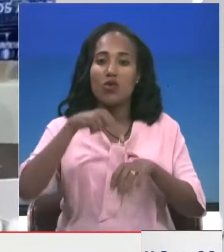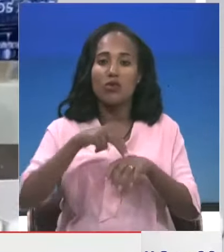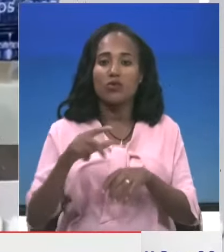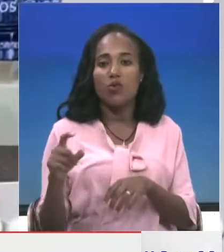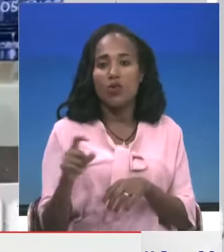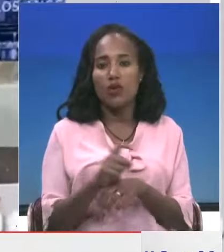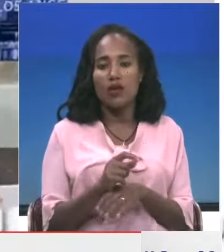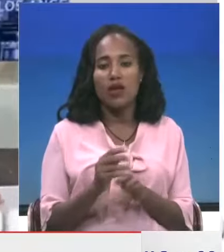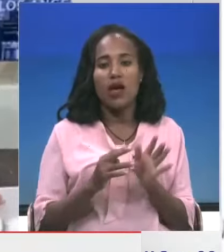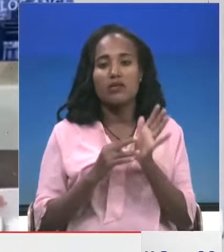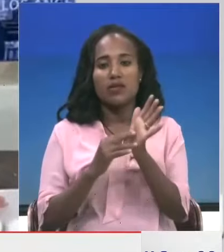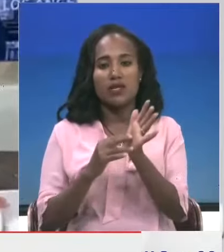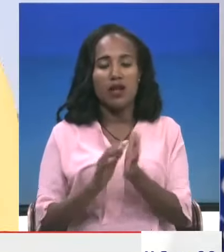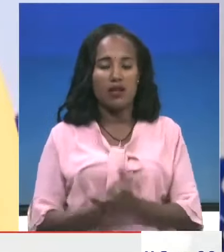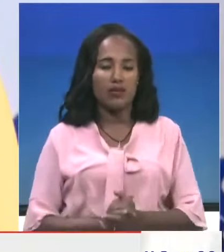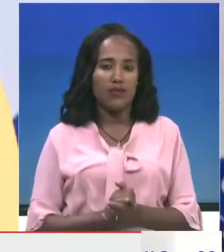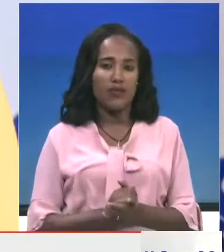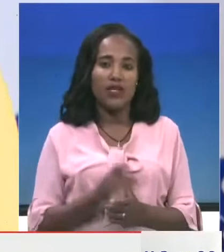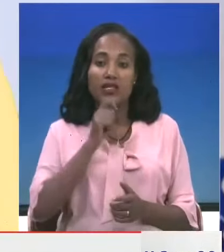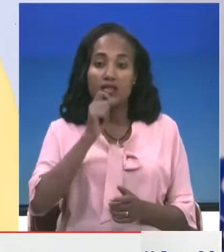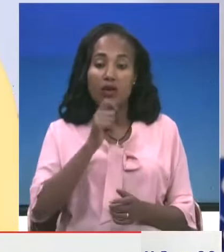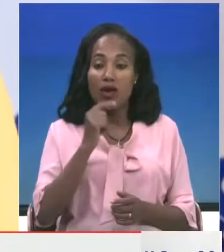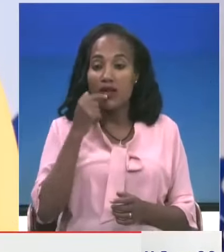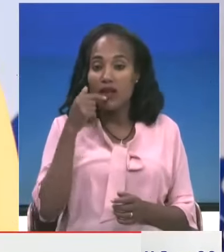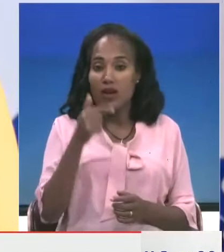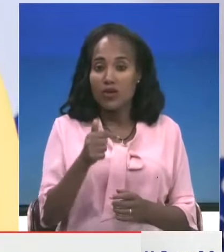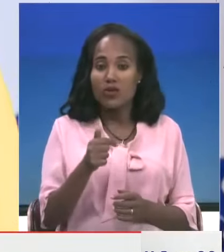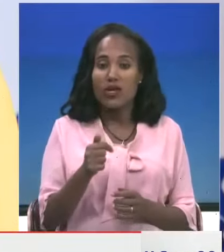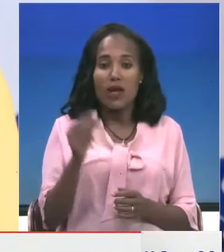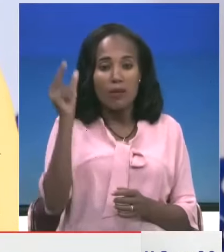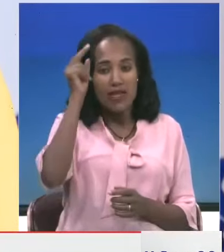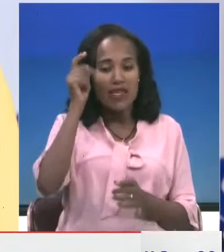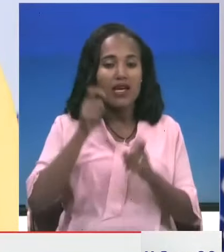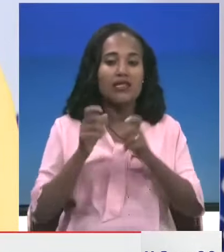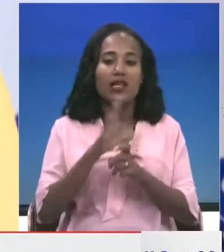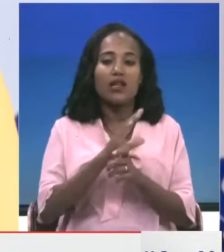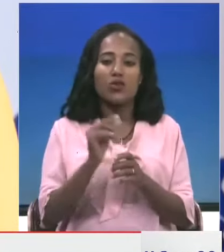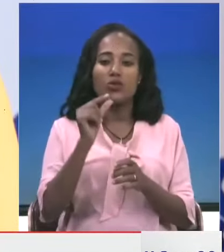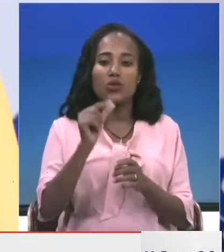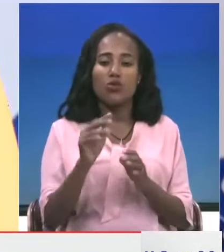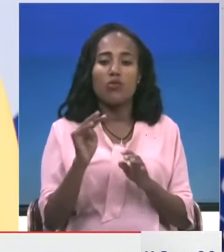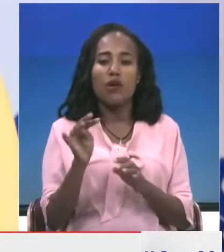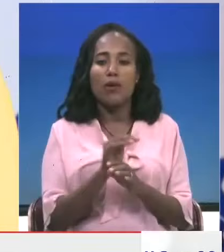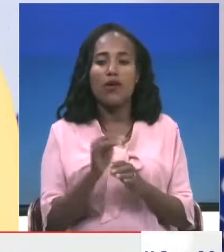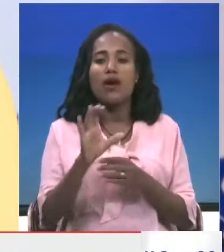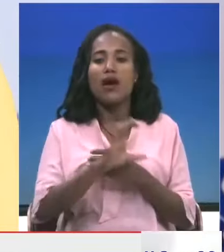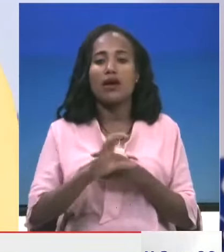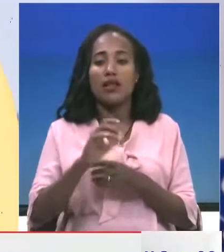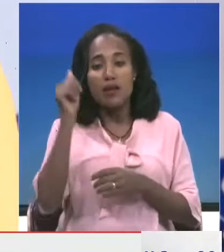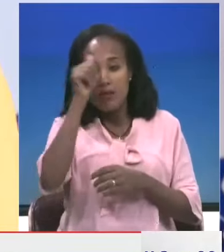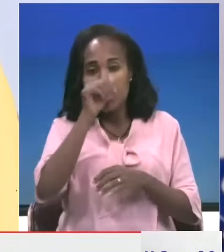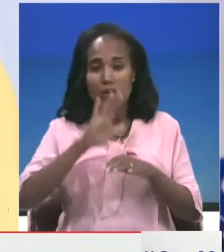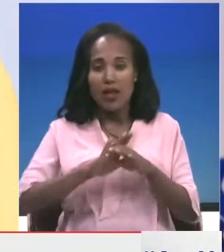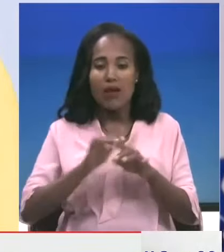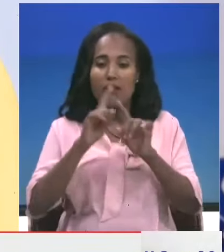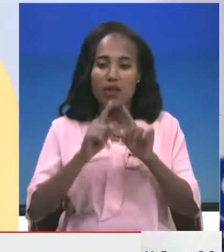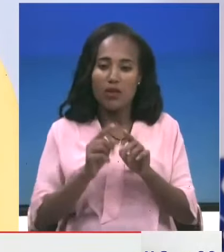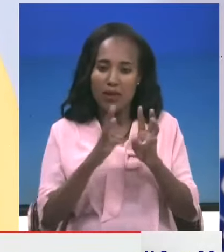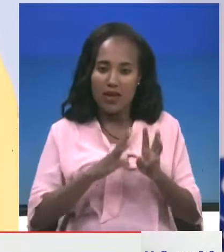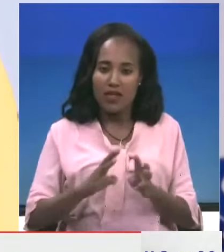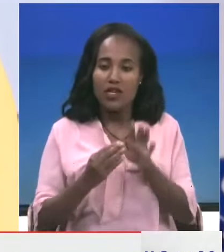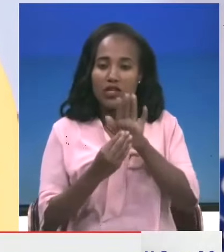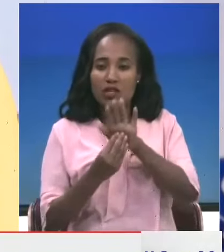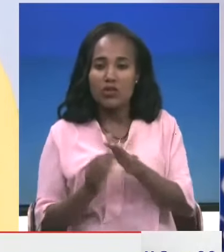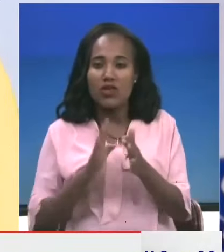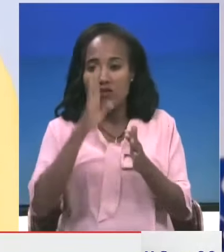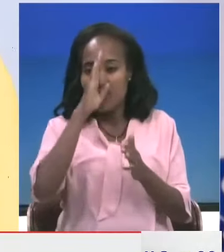መሆኗን አስመስክራለች። ጋዜጠኛዋ እንደተናገረችው የባይደን አስተዳደርና የተወሰኑ ምዕራባውያን ሀገራት በኢትዮጵያ ላይ በተለያየ መንገድ ተጽዕኖ